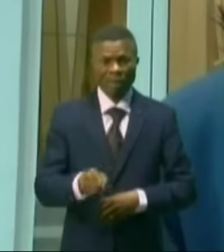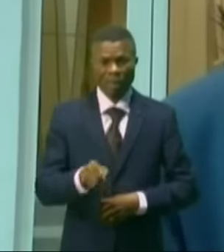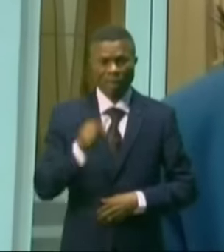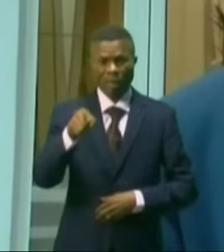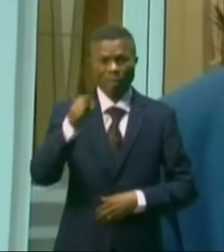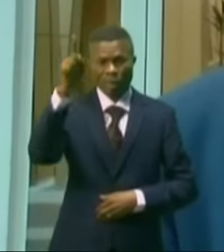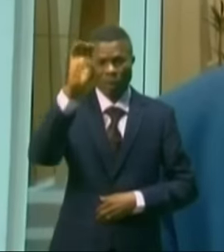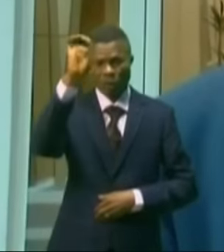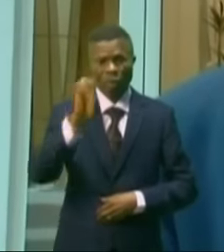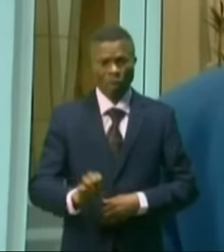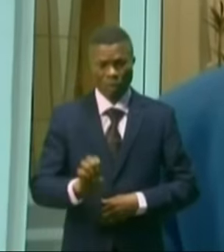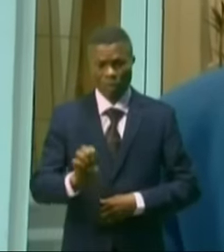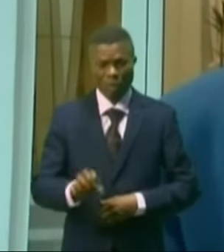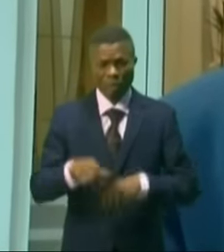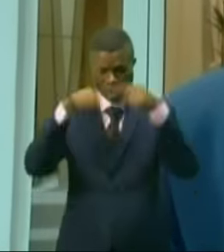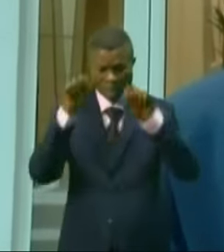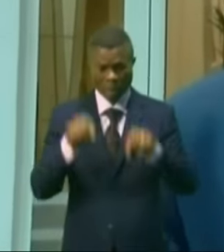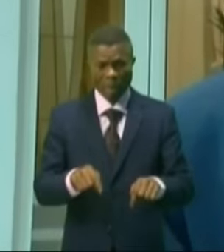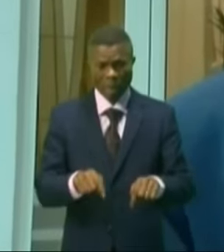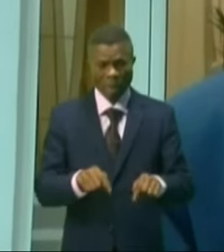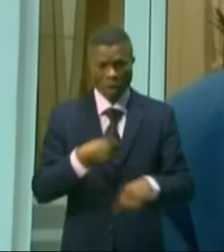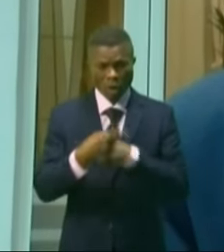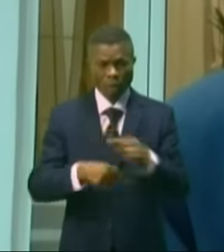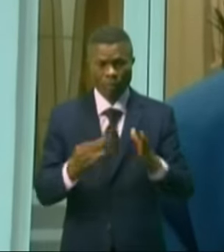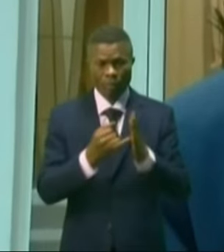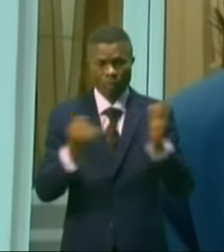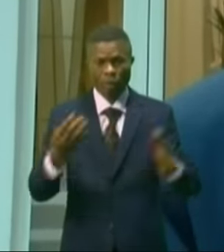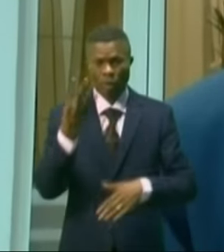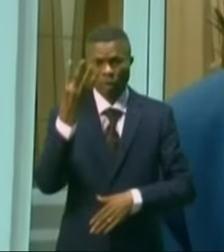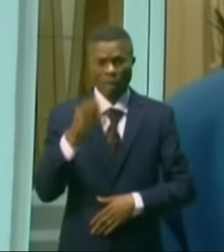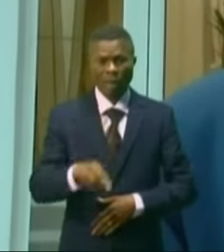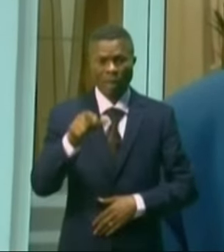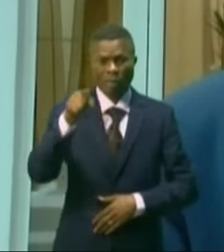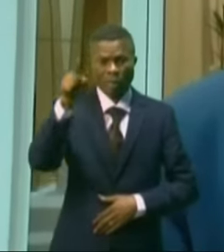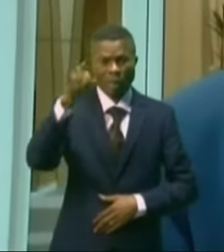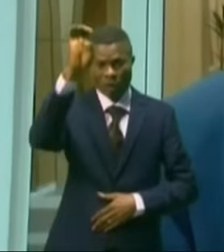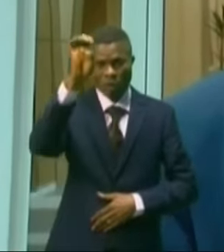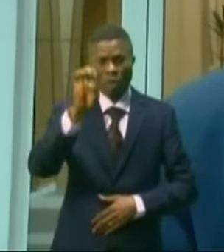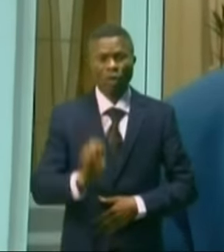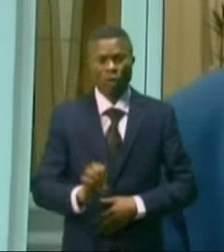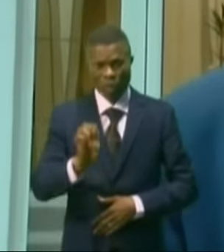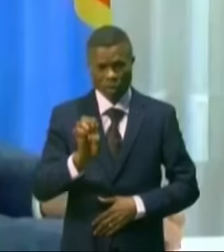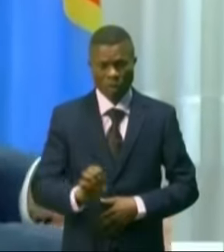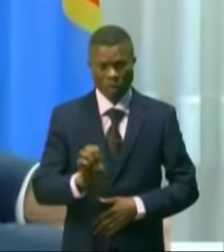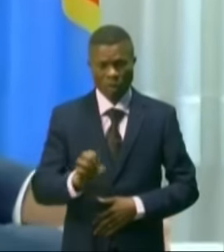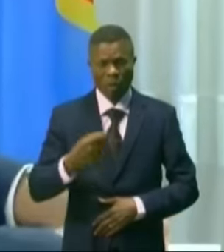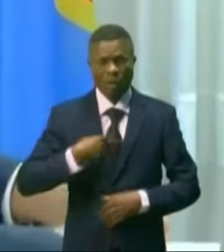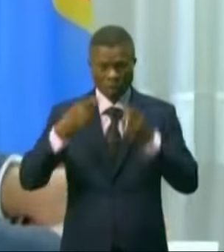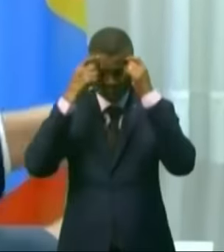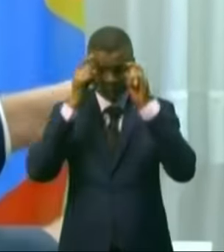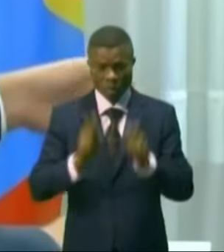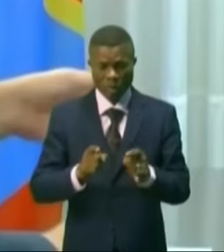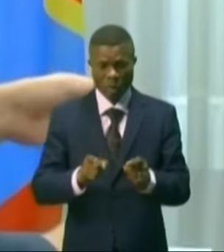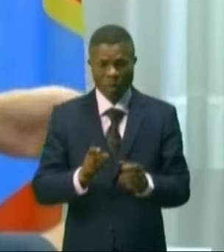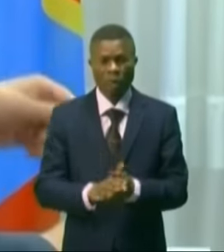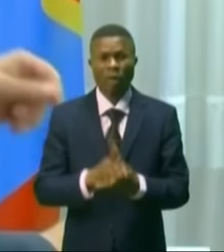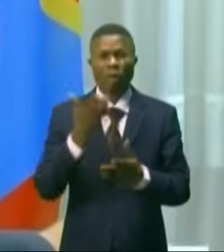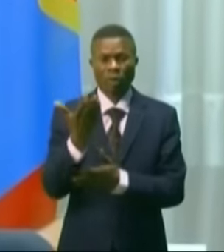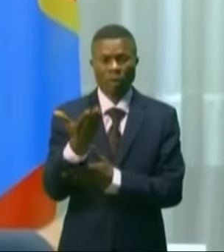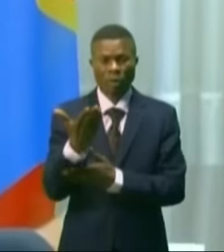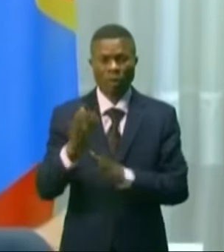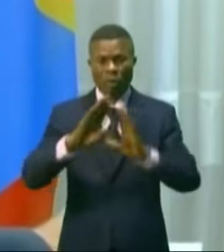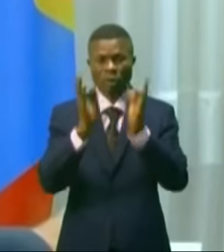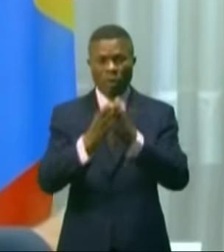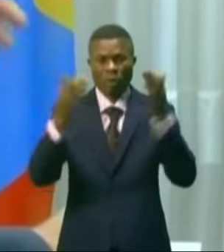d'euros. Cette année, nous avons commencé avec 64 millions d'euros. Et ces jours-ci, j'ai décidé de demander à nos